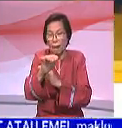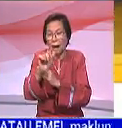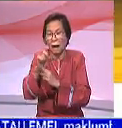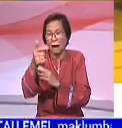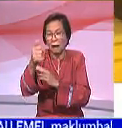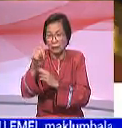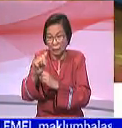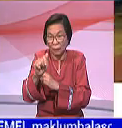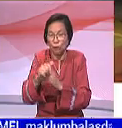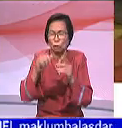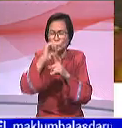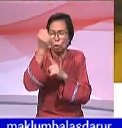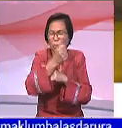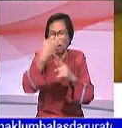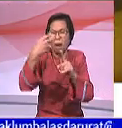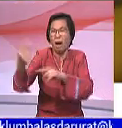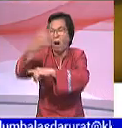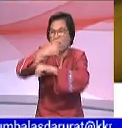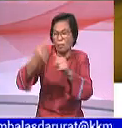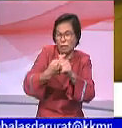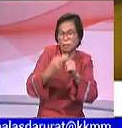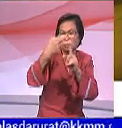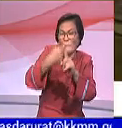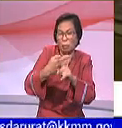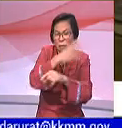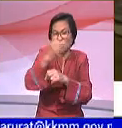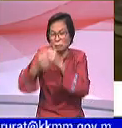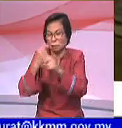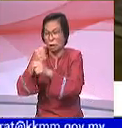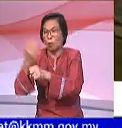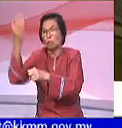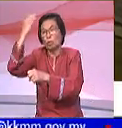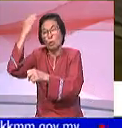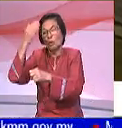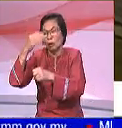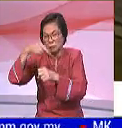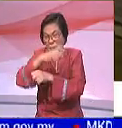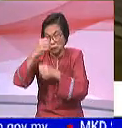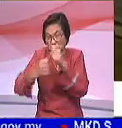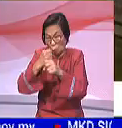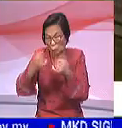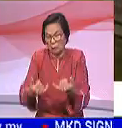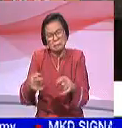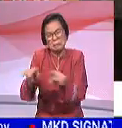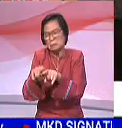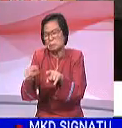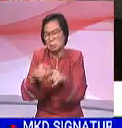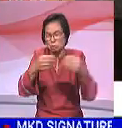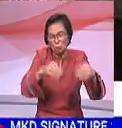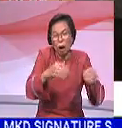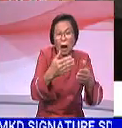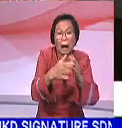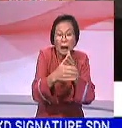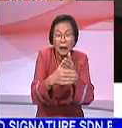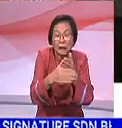sambutan hari pertama Ramadhan tahun lepas dan tahun ini memang tidak jauh berbeda beliau yang Berniaga menjual ikan segar